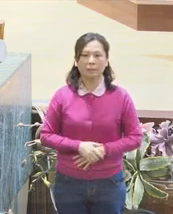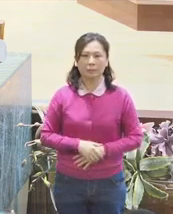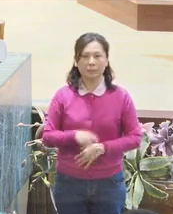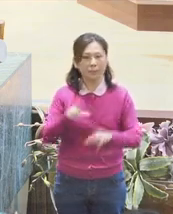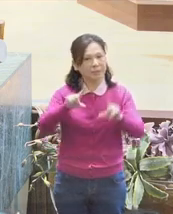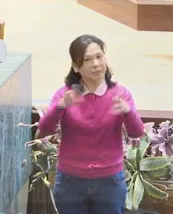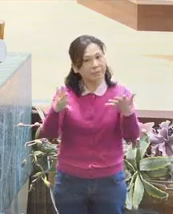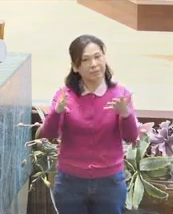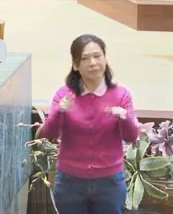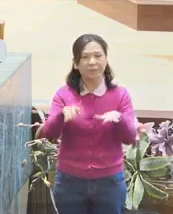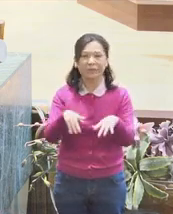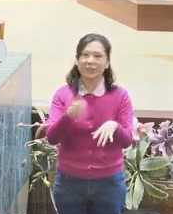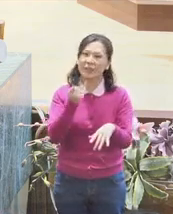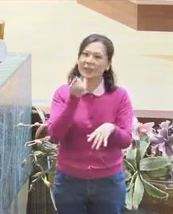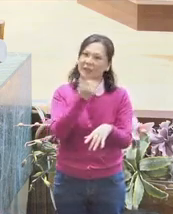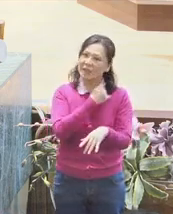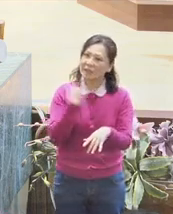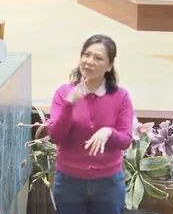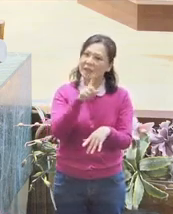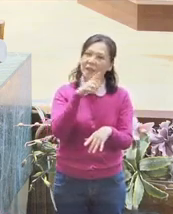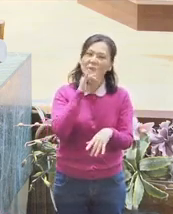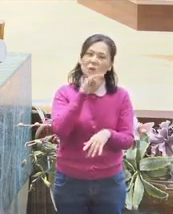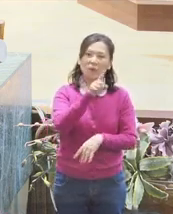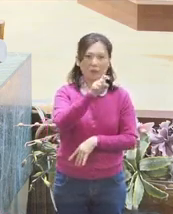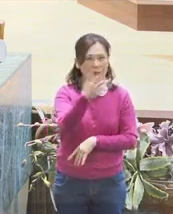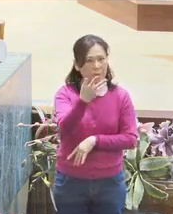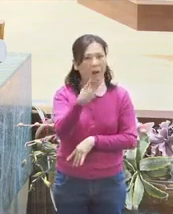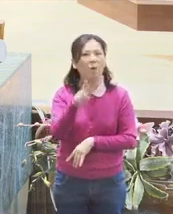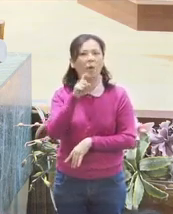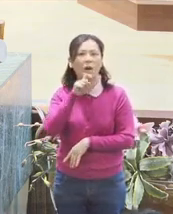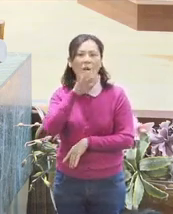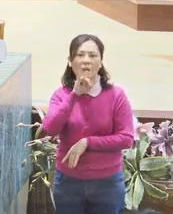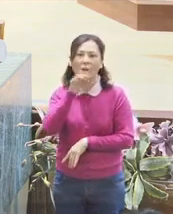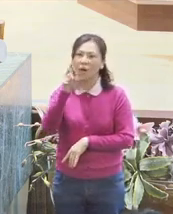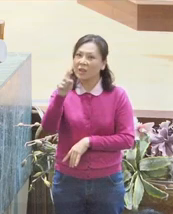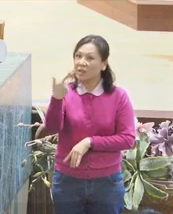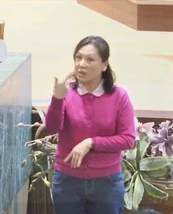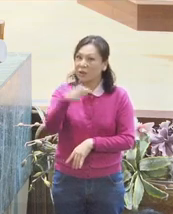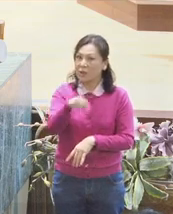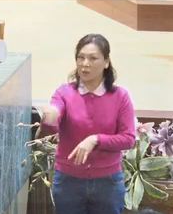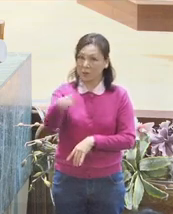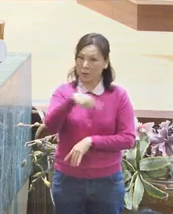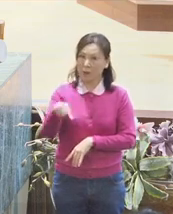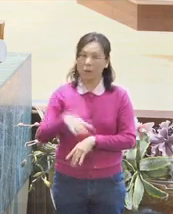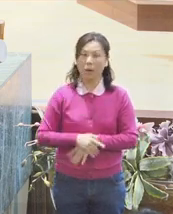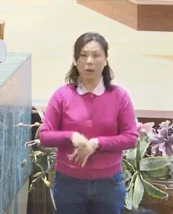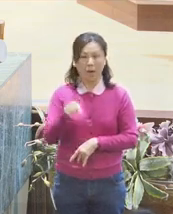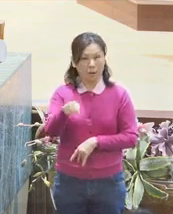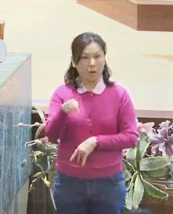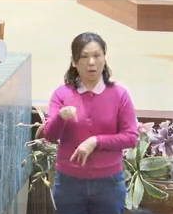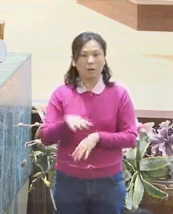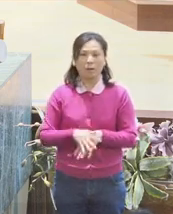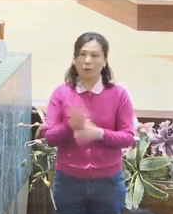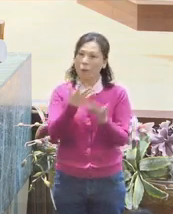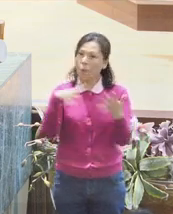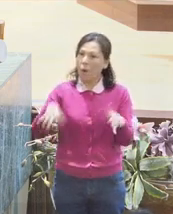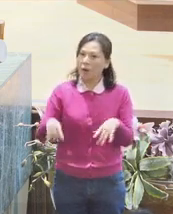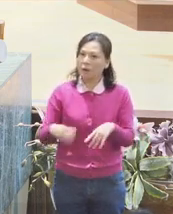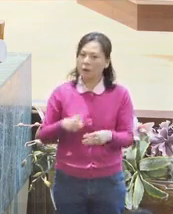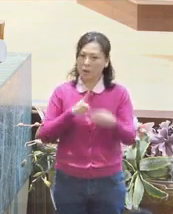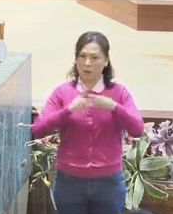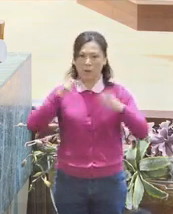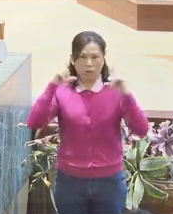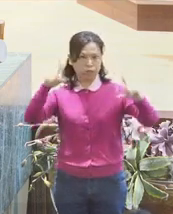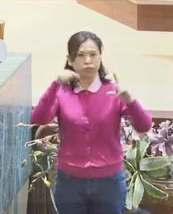大概可能18岁或甚至16岁的朋友，为什么反而是这个平台上面最主动而且是最